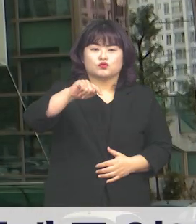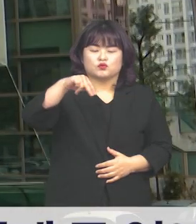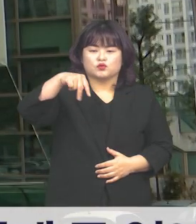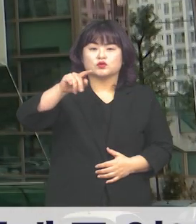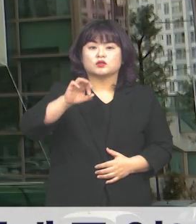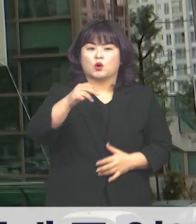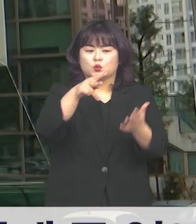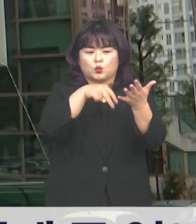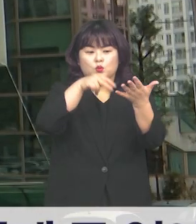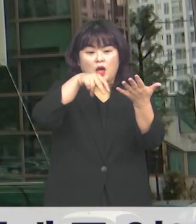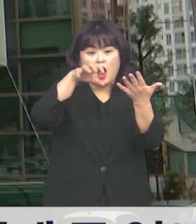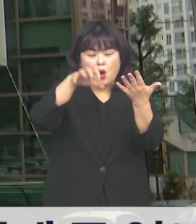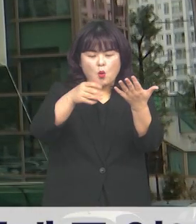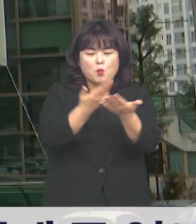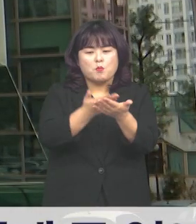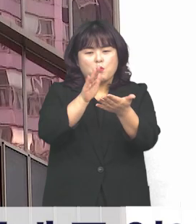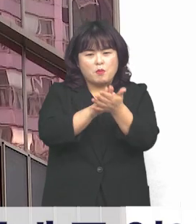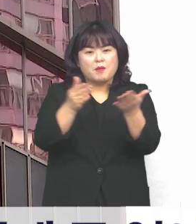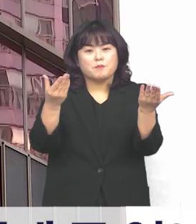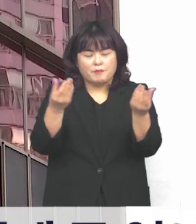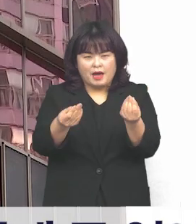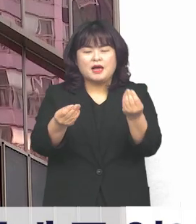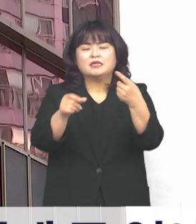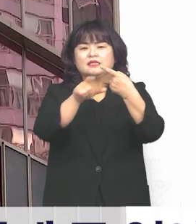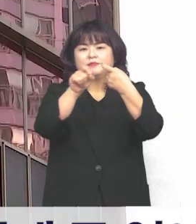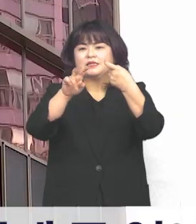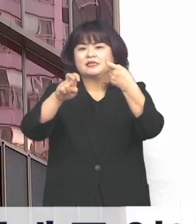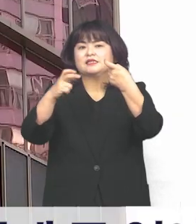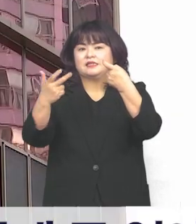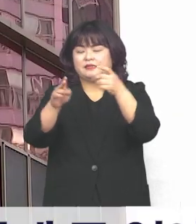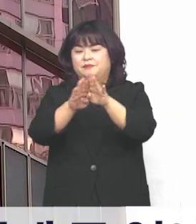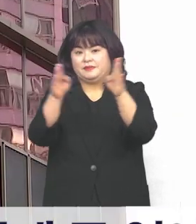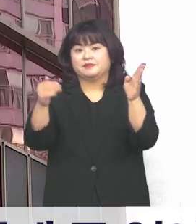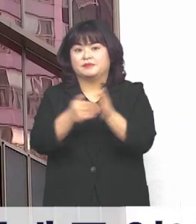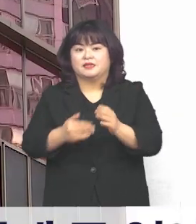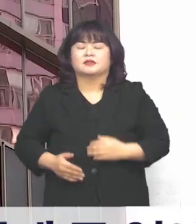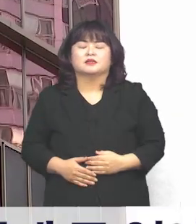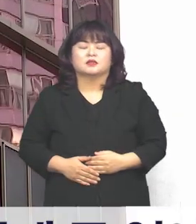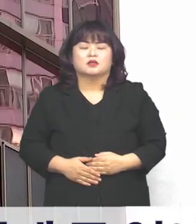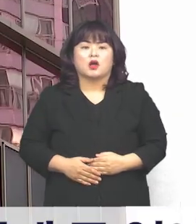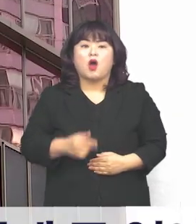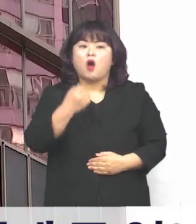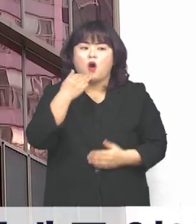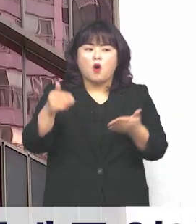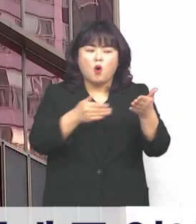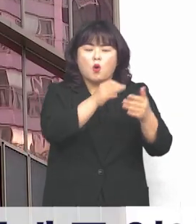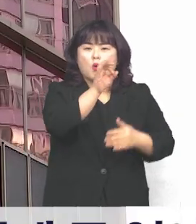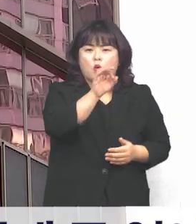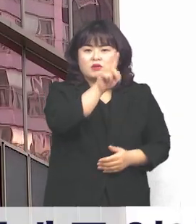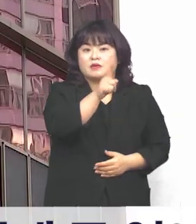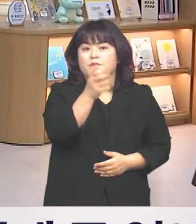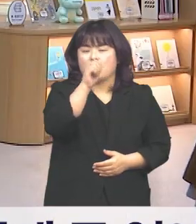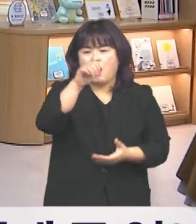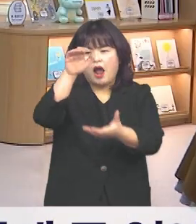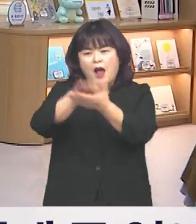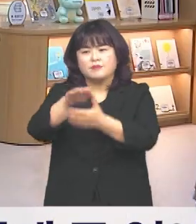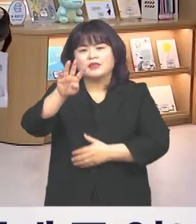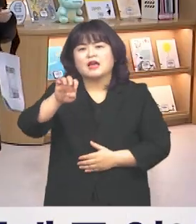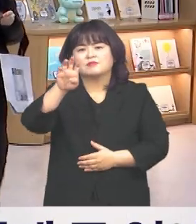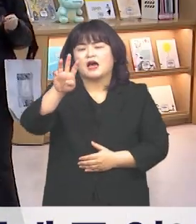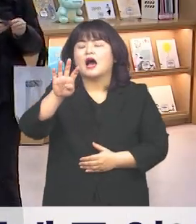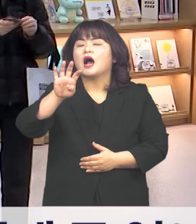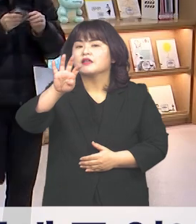용인특례시 구성도서관이 리모델링을 마치고 27일 재개관식을 열었습니다. 시는 도비 10억 원을 포함해